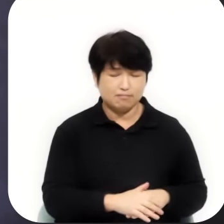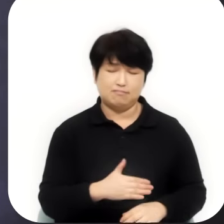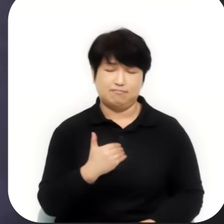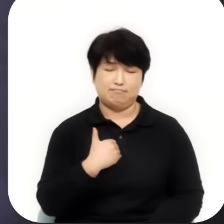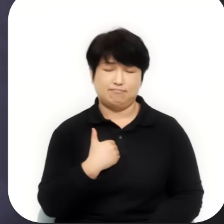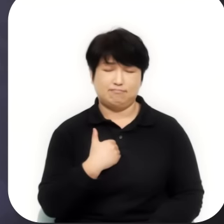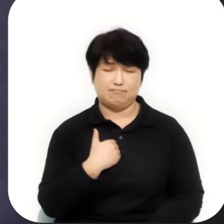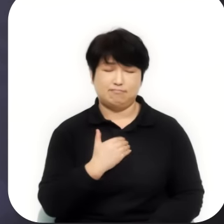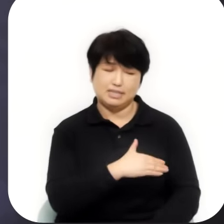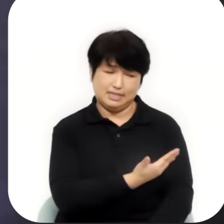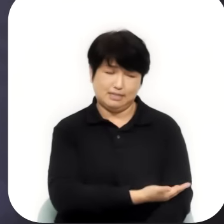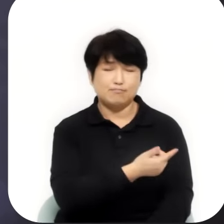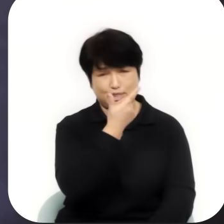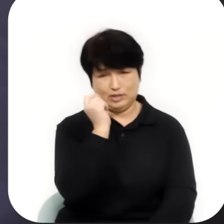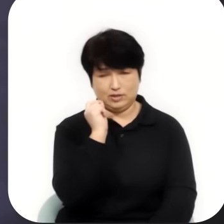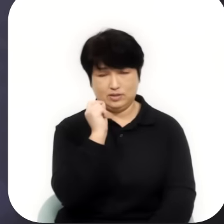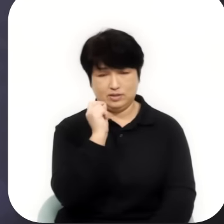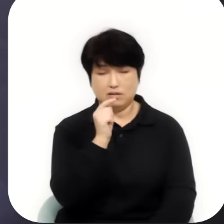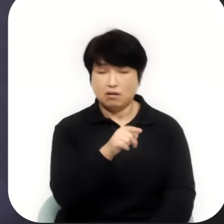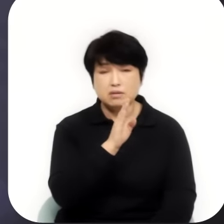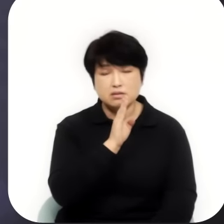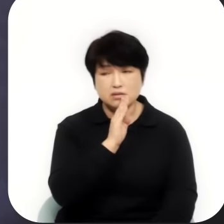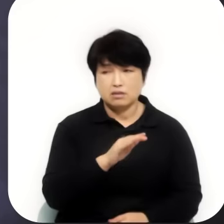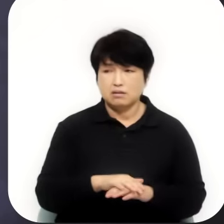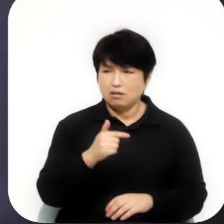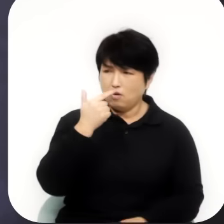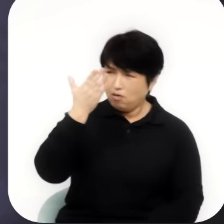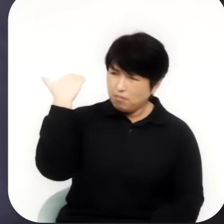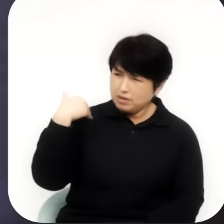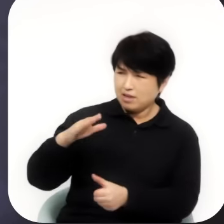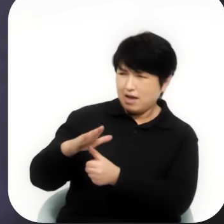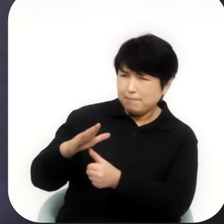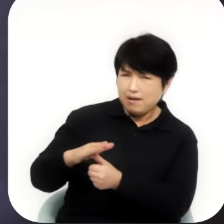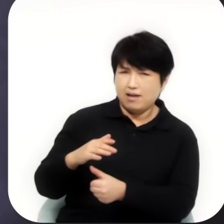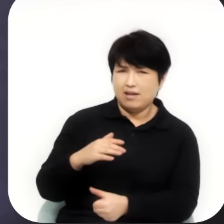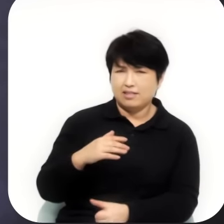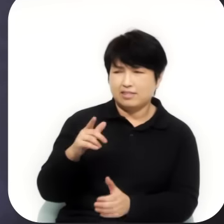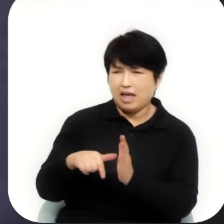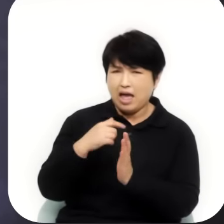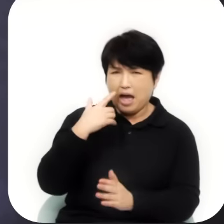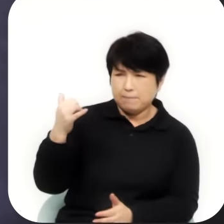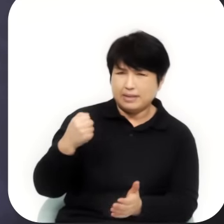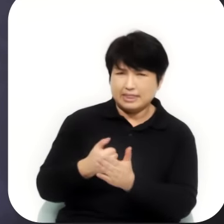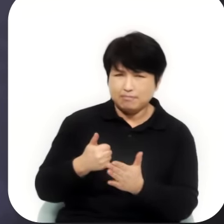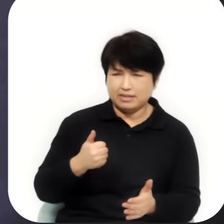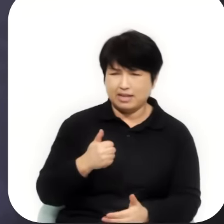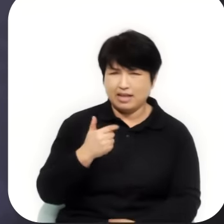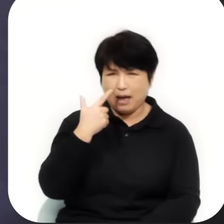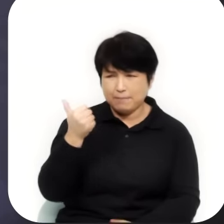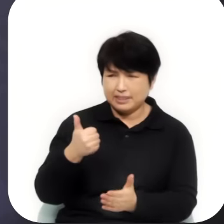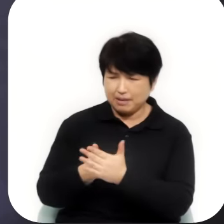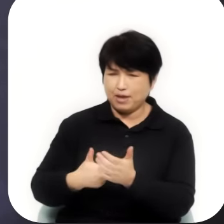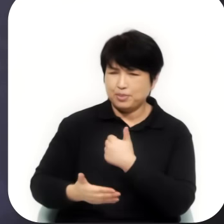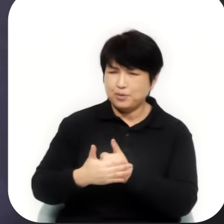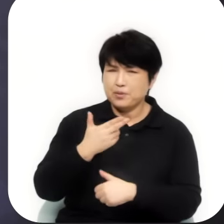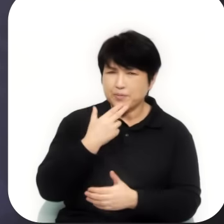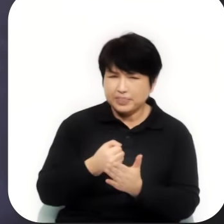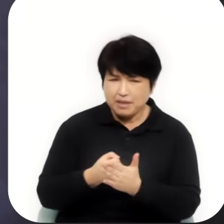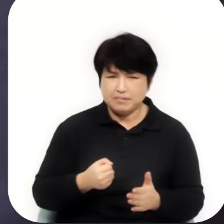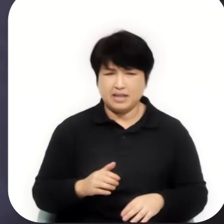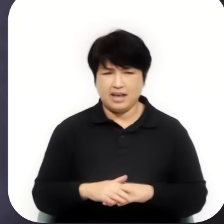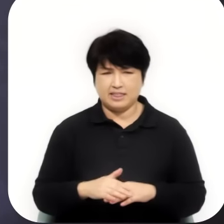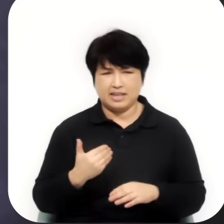뭐가 안 되면 안 되지. 내가 어릴 때 아버지만 안 그랬으면 내가 그때 좋은 대학 갔으면 내가 그때 유학을